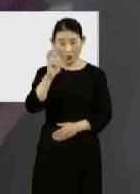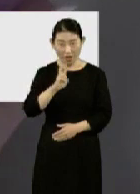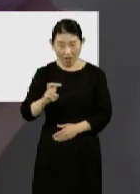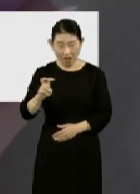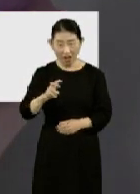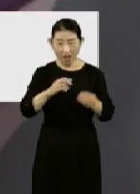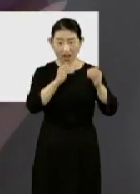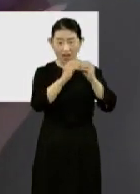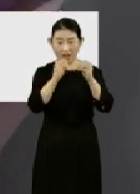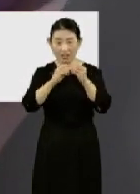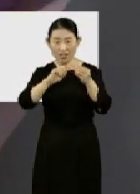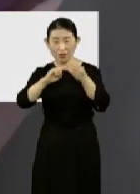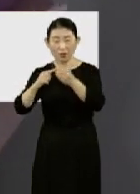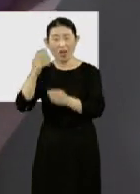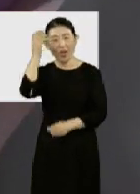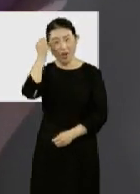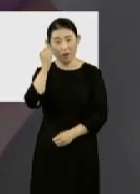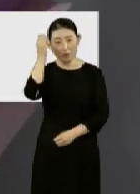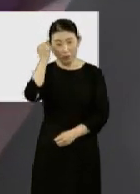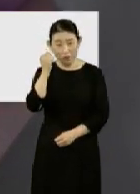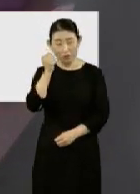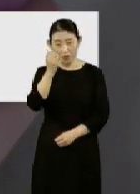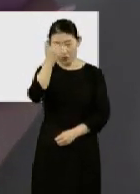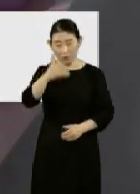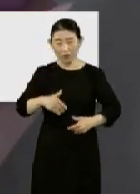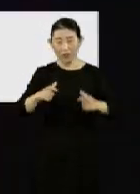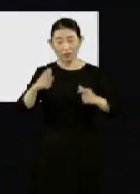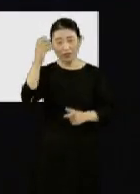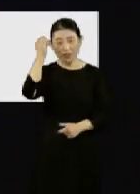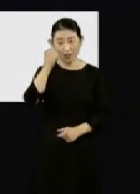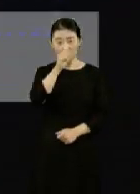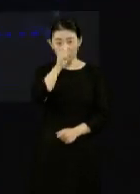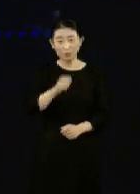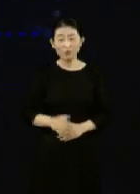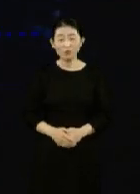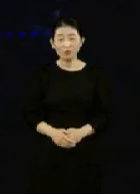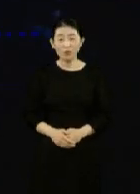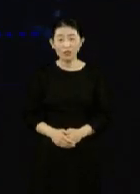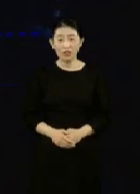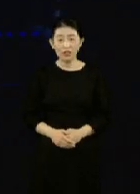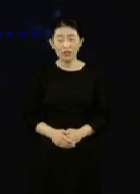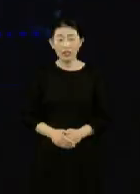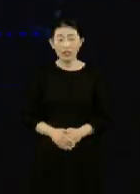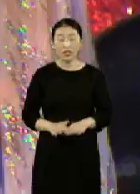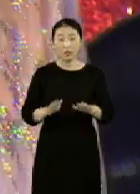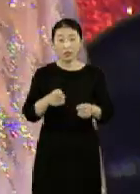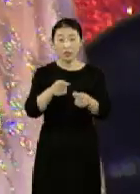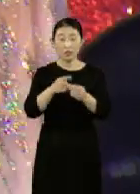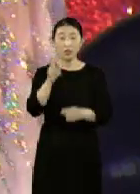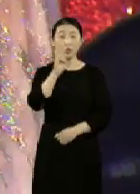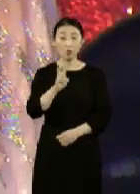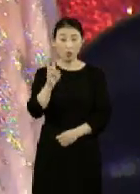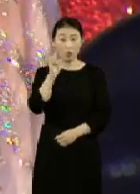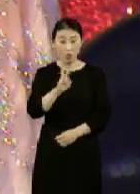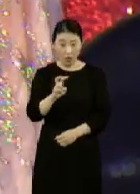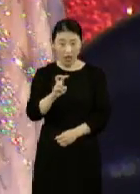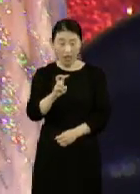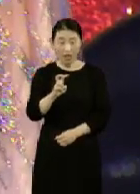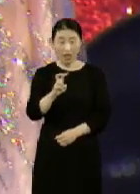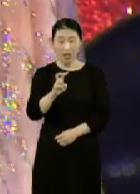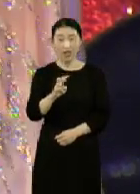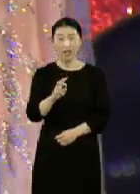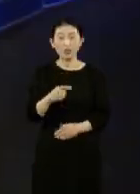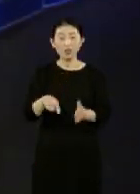그런 가사들을 외우면서 우리 충남을 기억해 줬으면 좋겠습니다. 충남들은 이번 대상곡 충남의 노래를 찾기